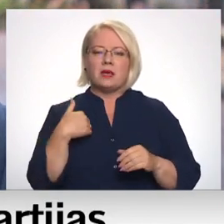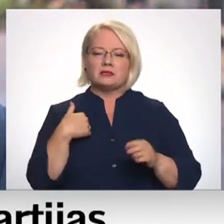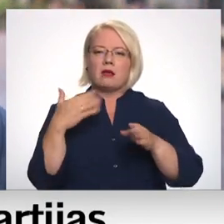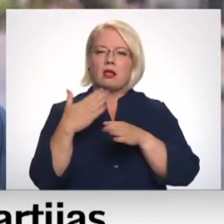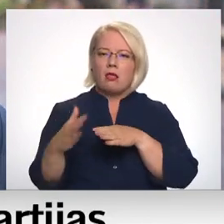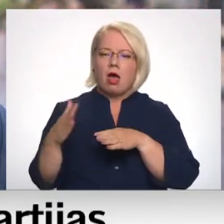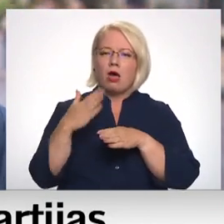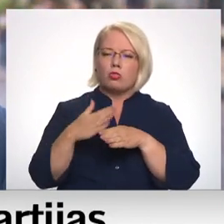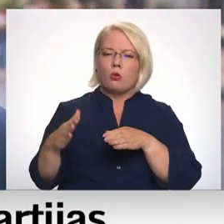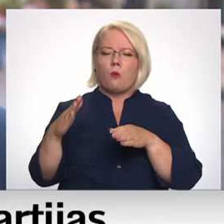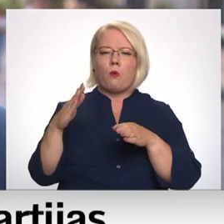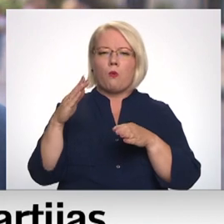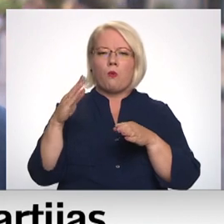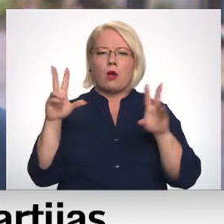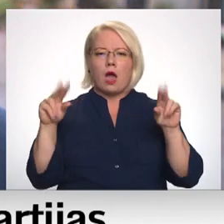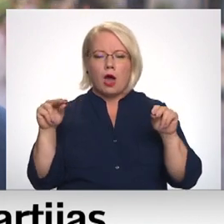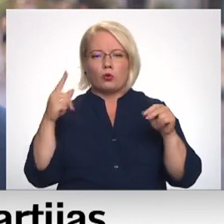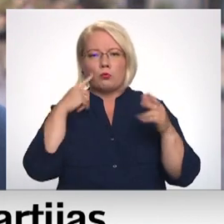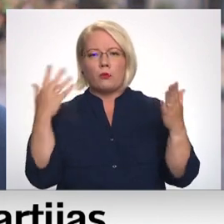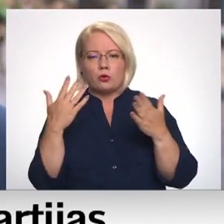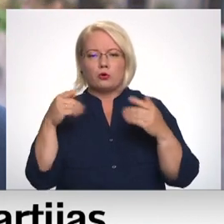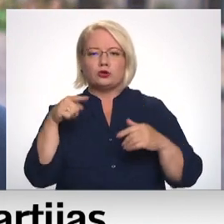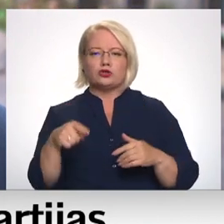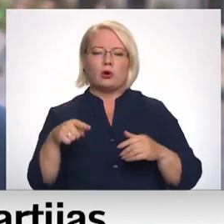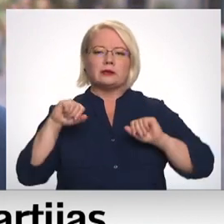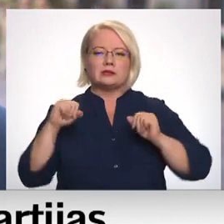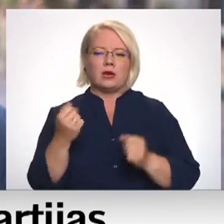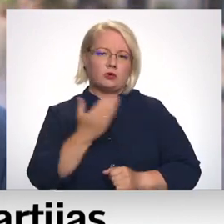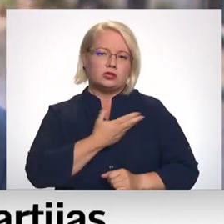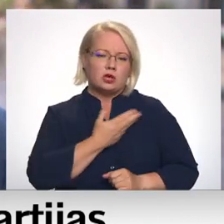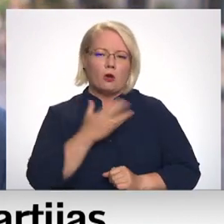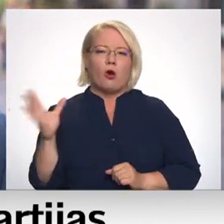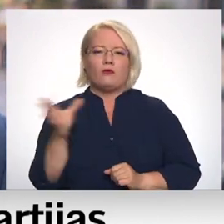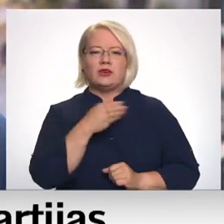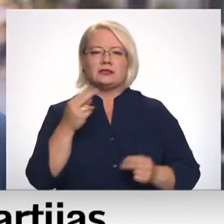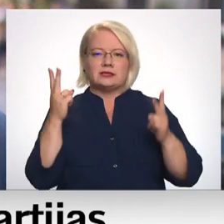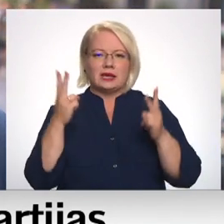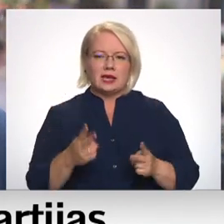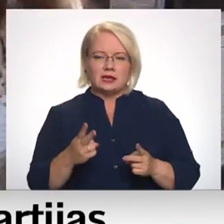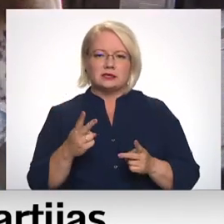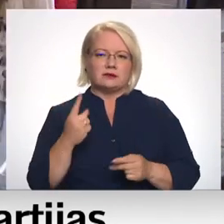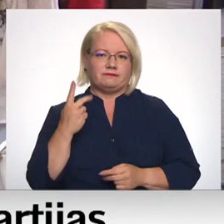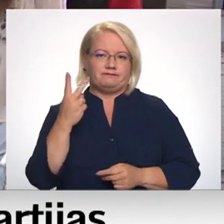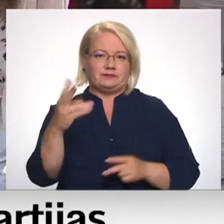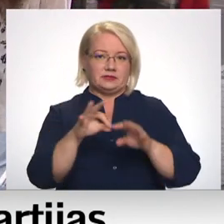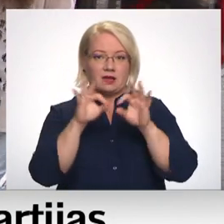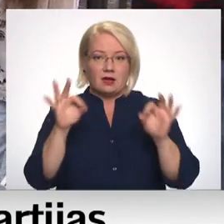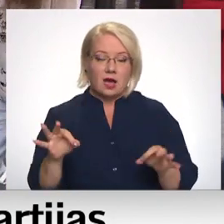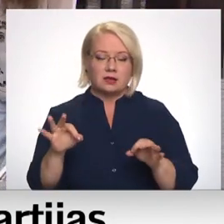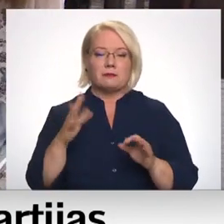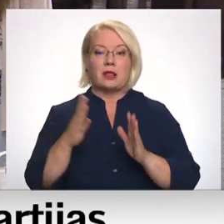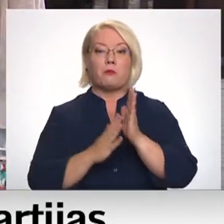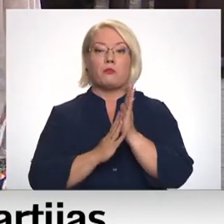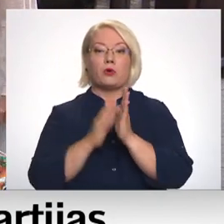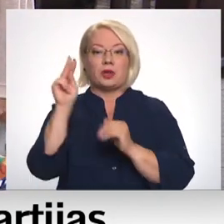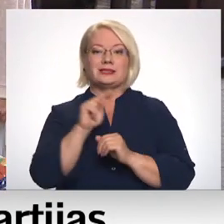un apdomāšanos mēs varam arī šo ziemu pārdzīvot un arī visu šīs te krīzes, kas nāk viena pēc otras virsū. Kristīgi progresīvās partijas